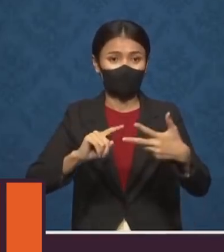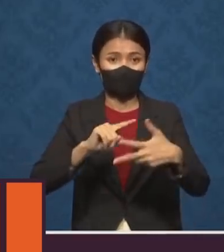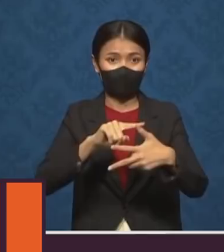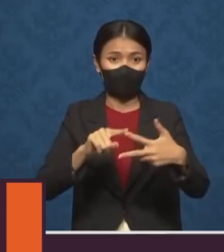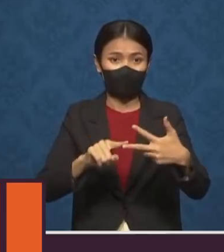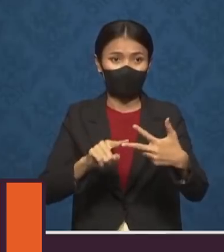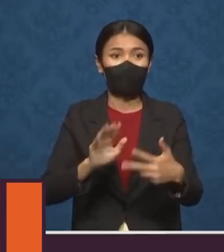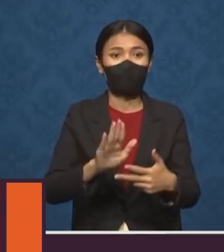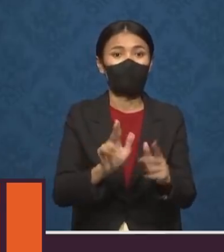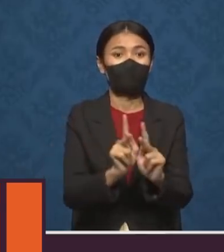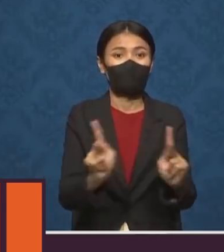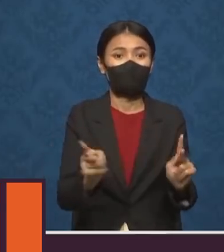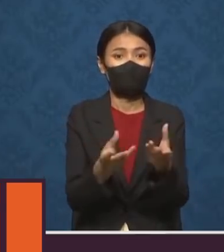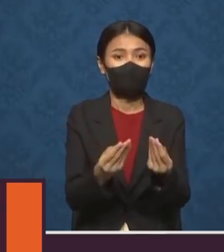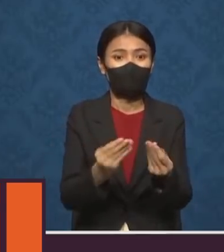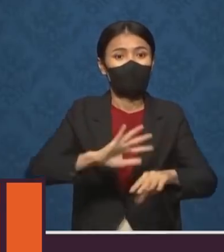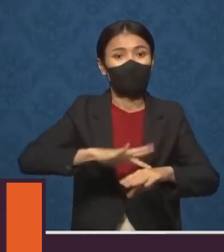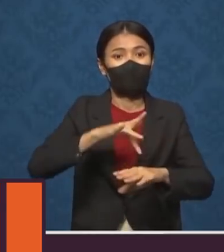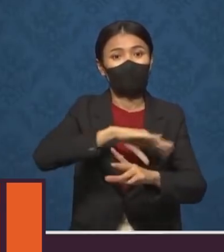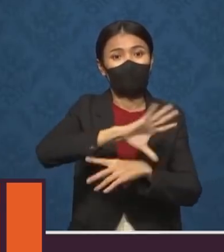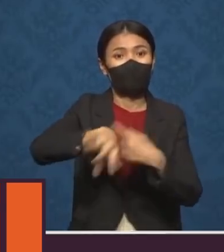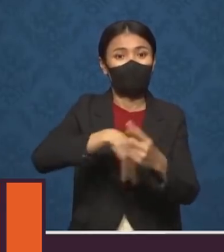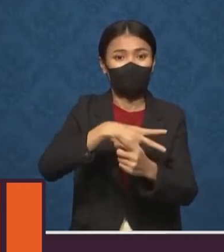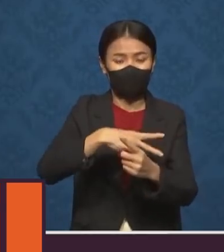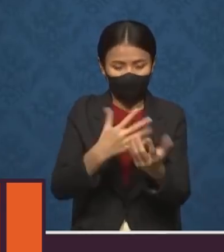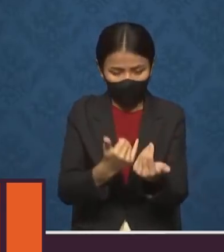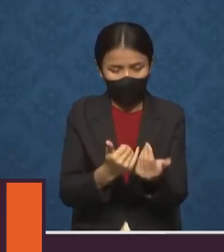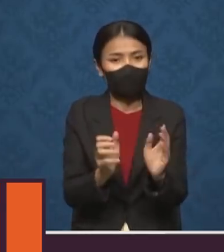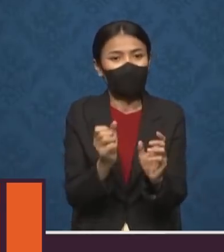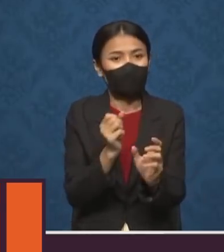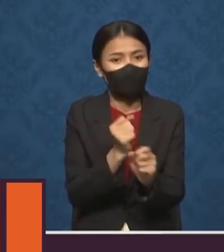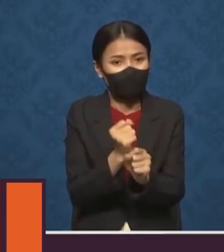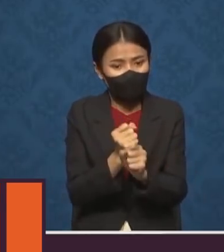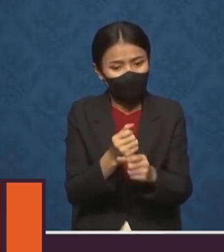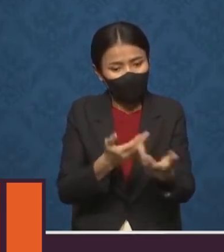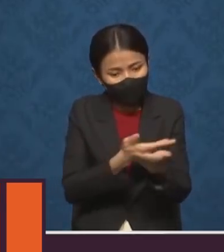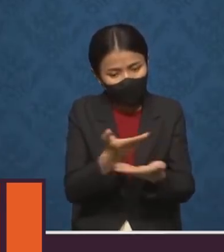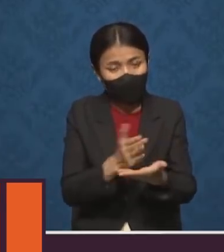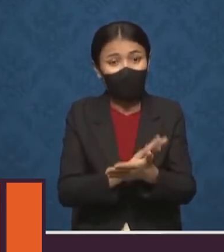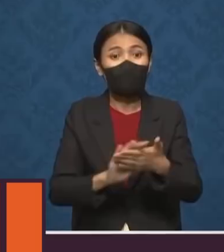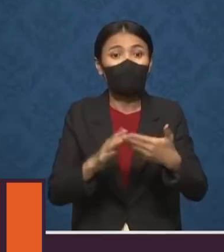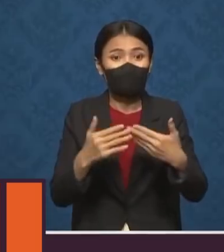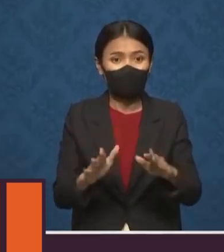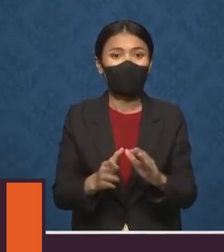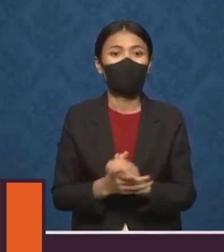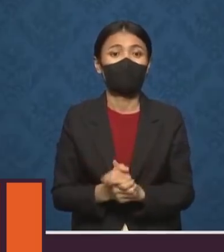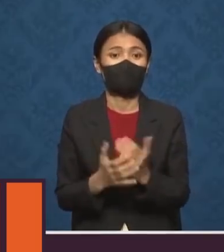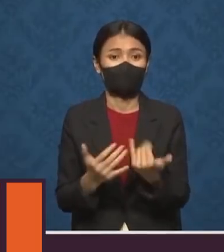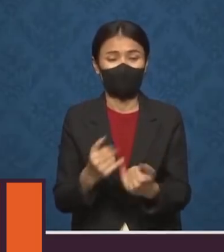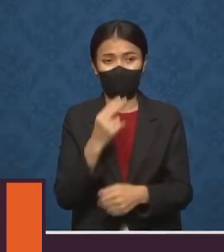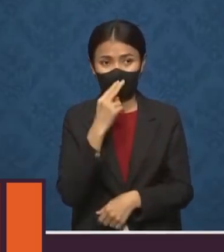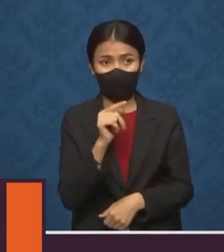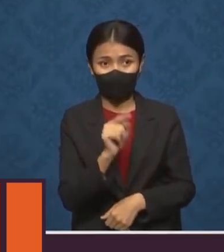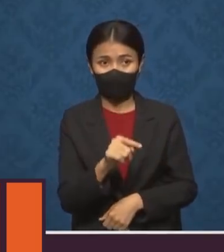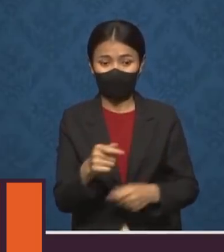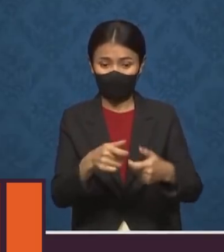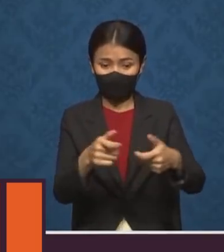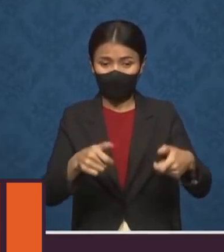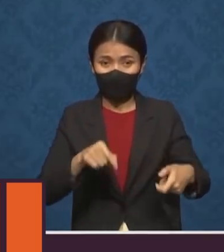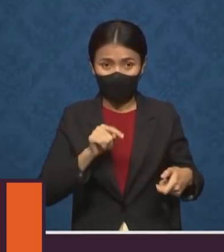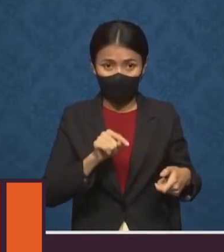ธรรมชาติและสิ่งแวดล้อมที่พิจารณาเสร็จแล้วค่ะโดยจะพูดถึงผลจากการพิจารณาศึกษา